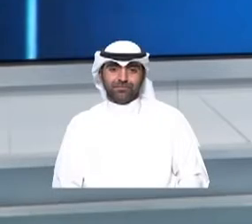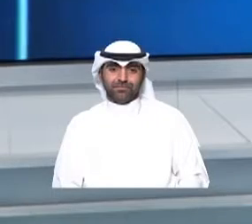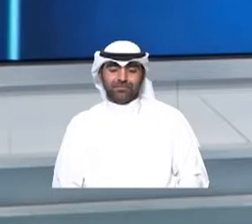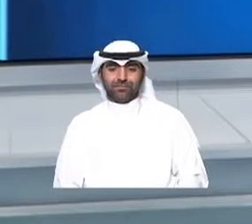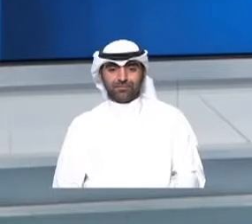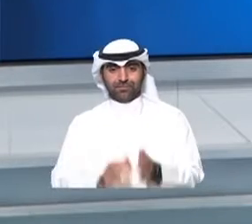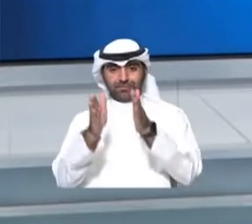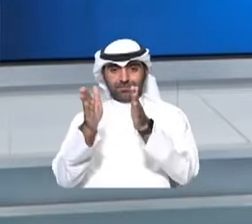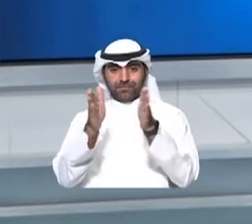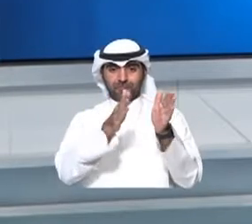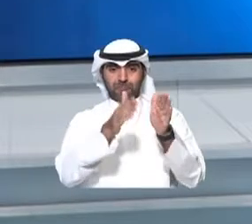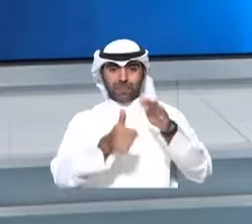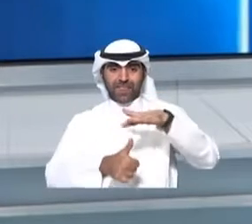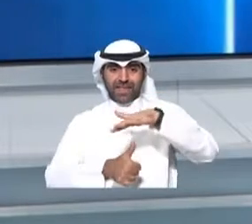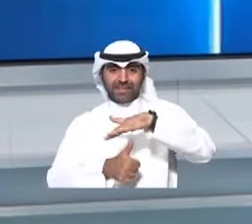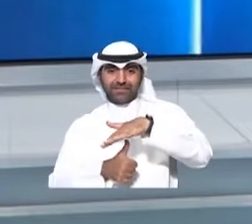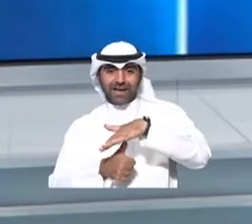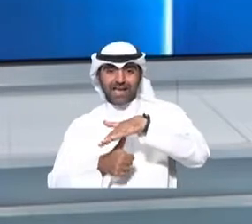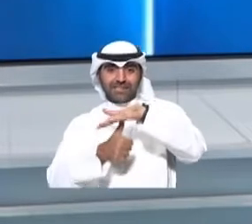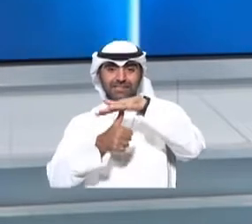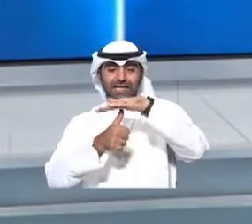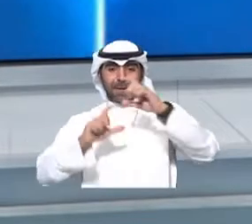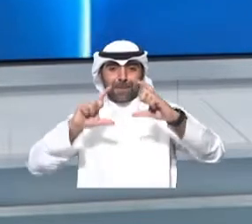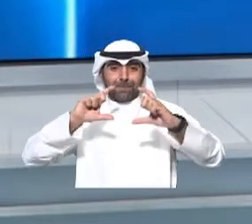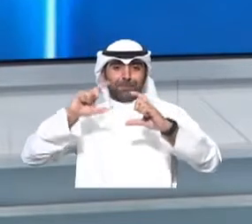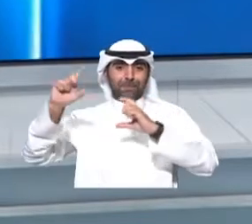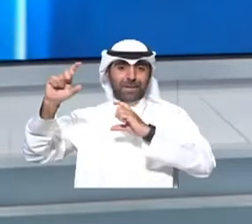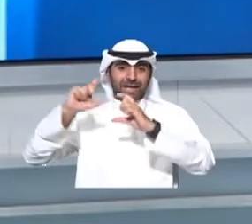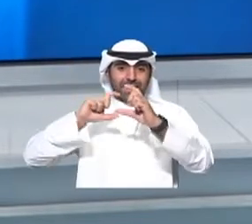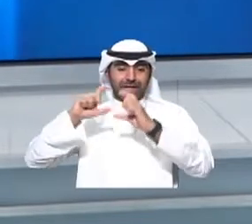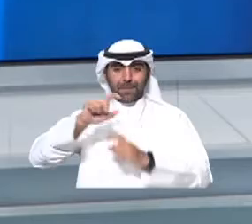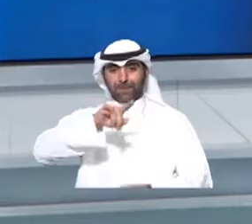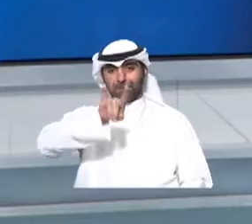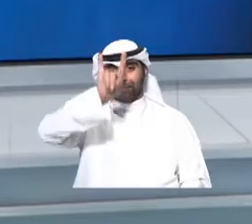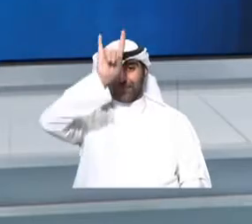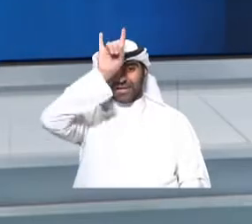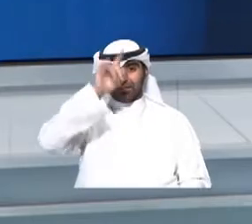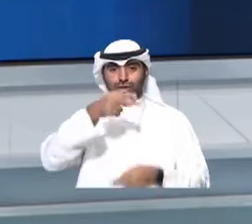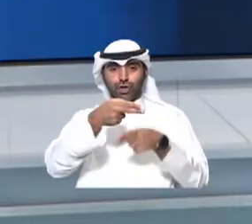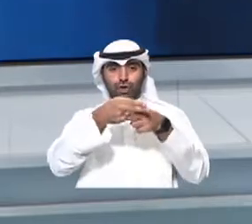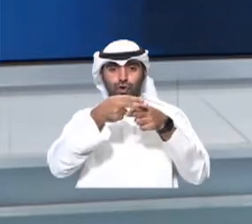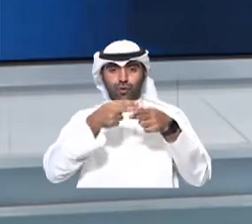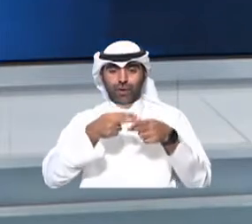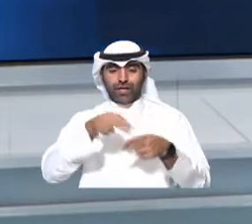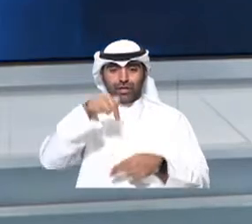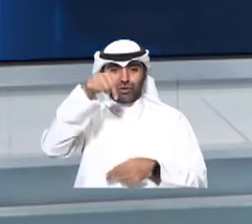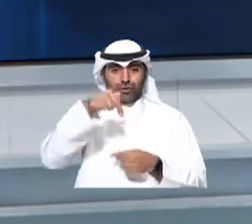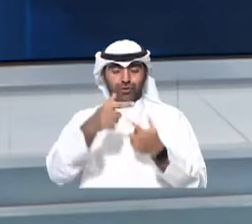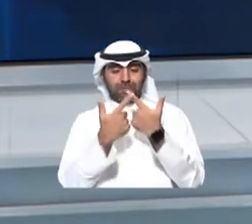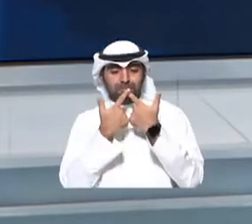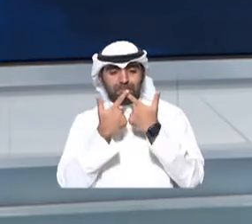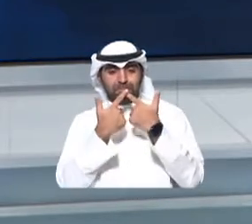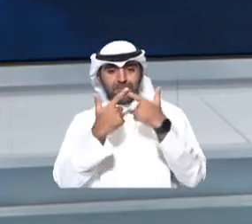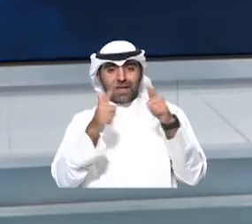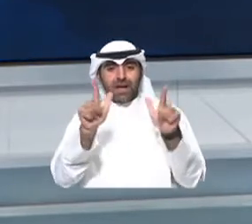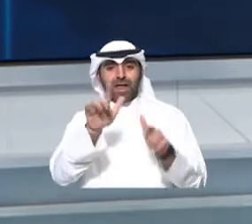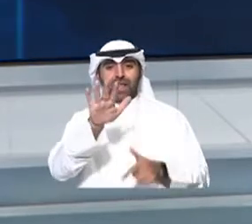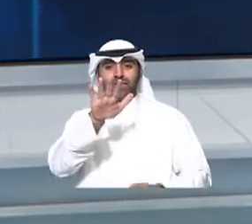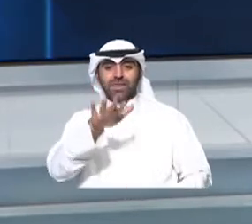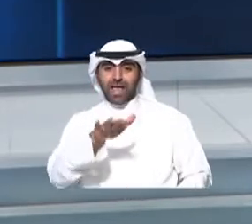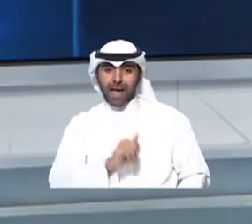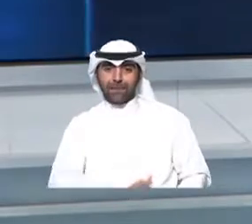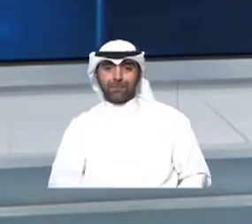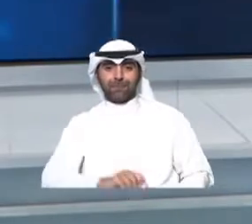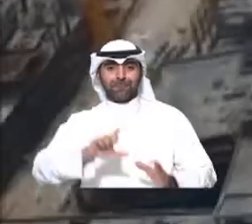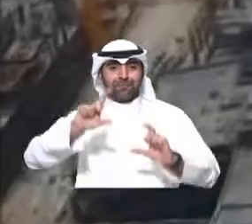أكد محافظ بنك الكويت المركزي الدكتور محمد الهاشل أكد أن القطاع المصرفي الكويتي وبعد مرور سنتين